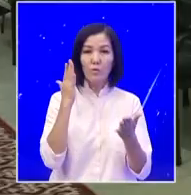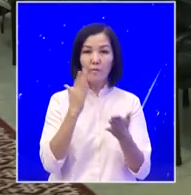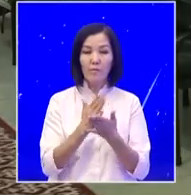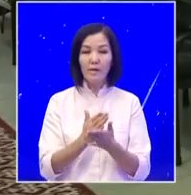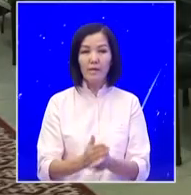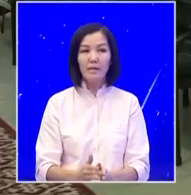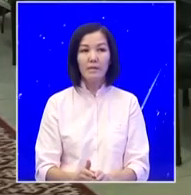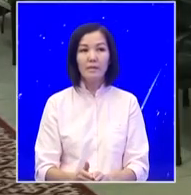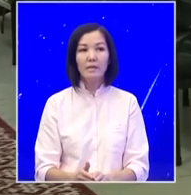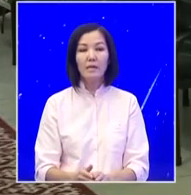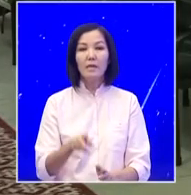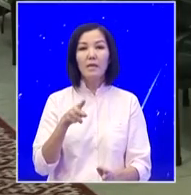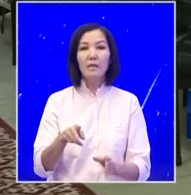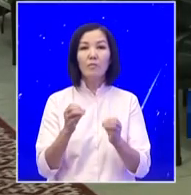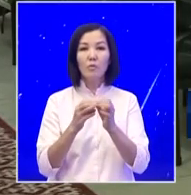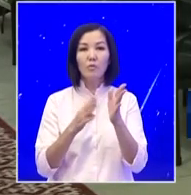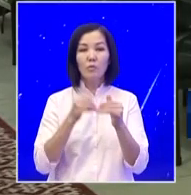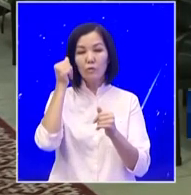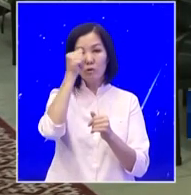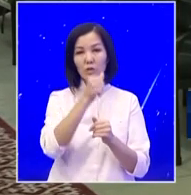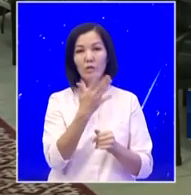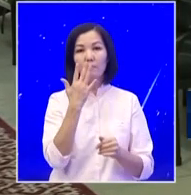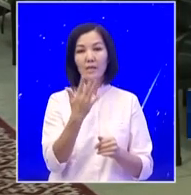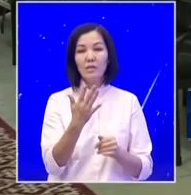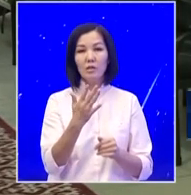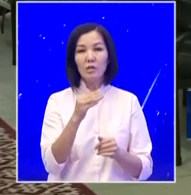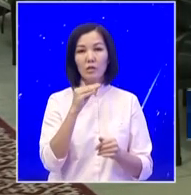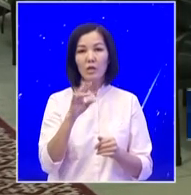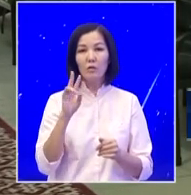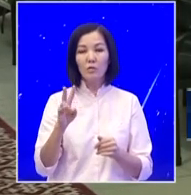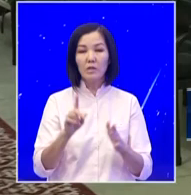жылдың 5-ші желтоқсанында ашылуы болған. Содан бері